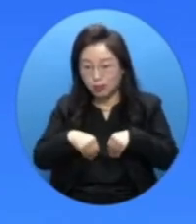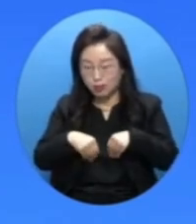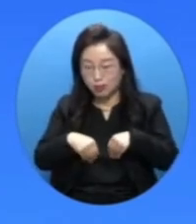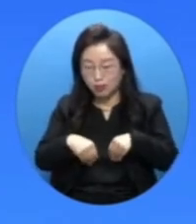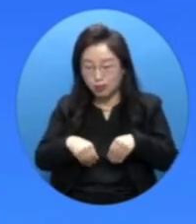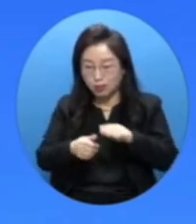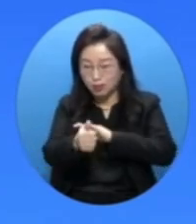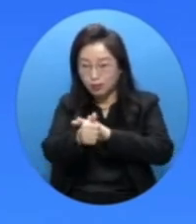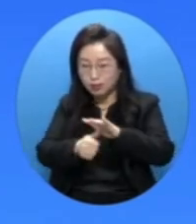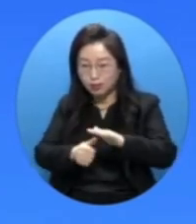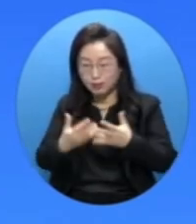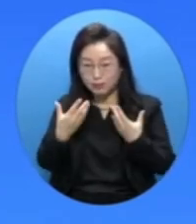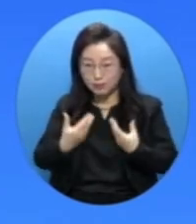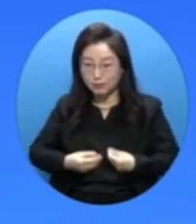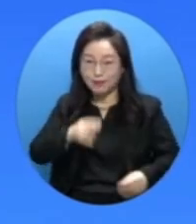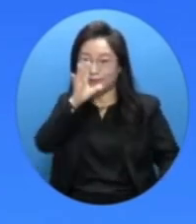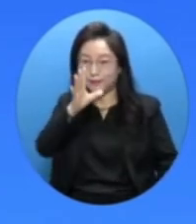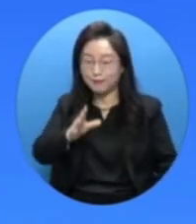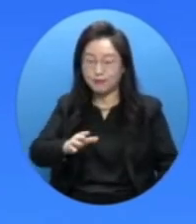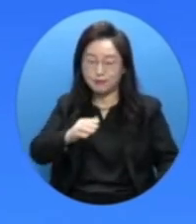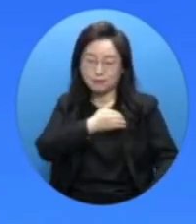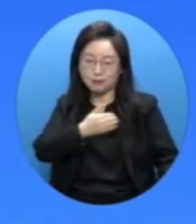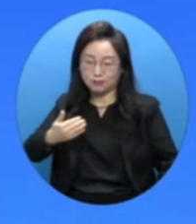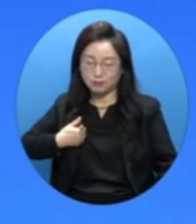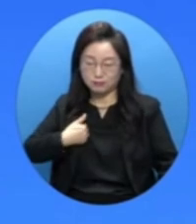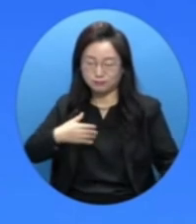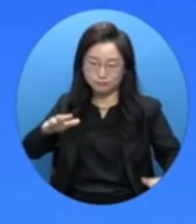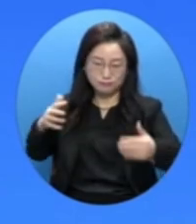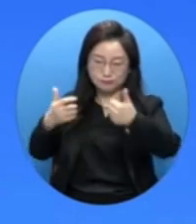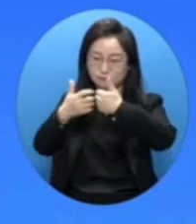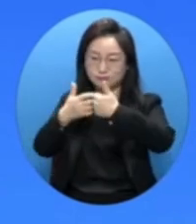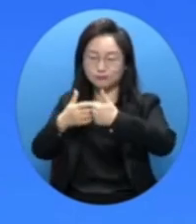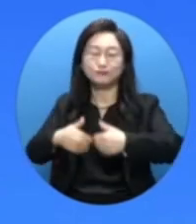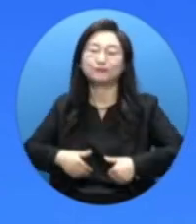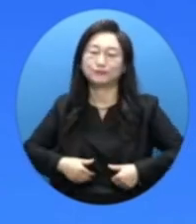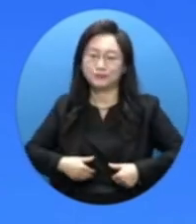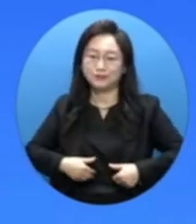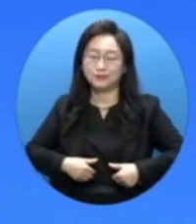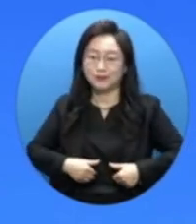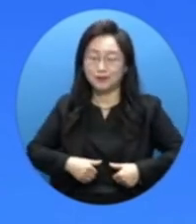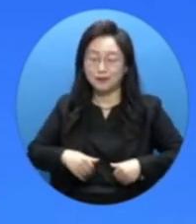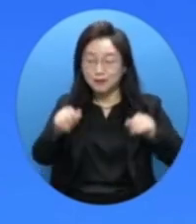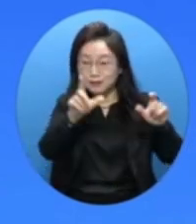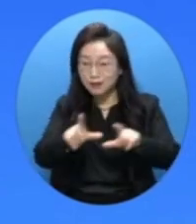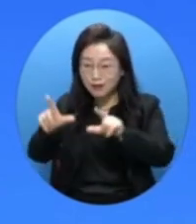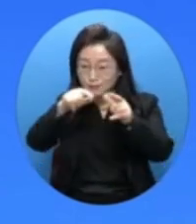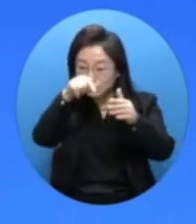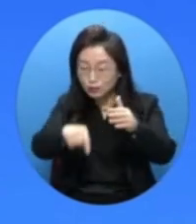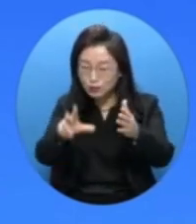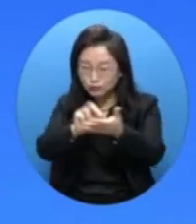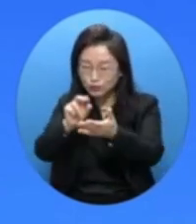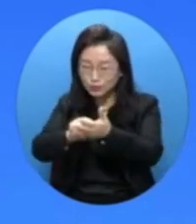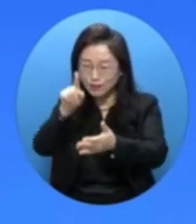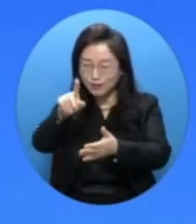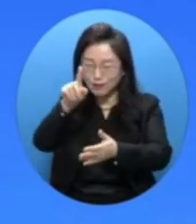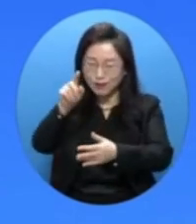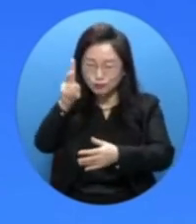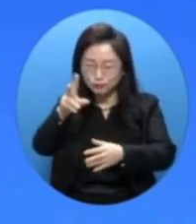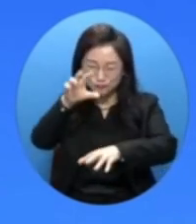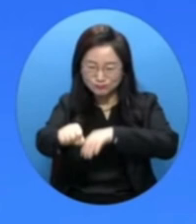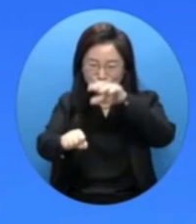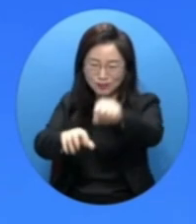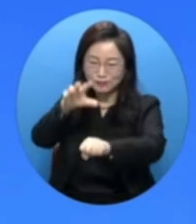안 됩니다 당당히 맞서 싸워 나가야 되는 것입니다 우리 삶의 당하는 문제를 우리 하나 둘 정복하면 나갈 때